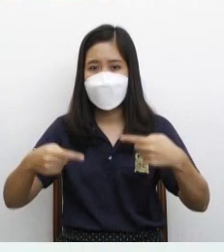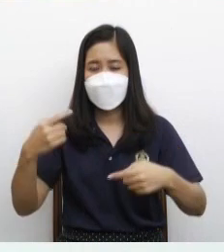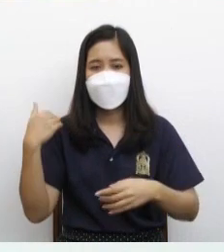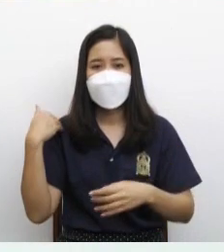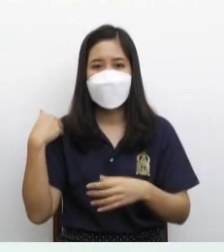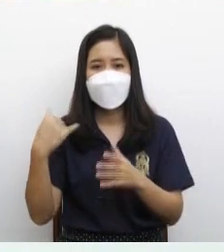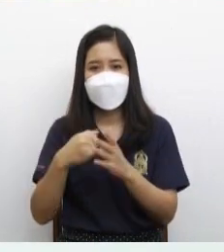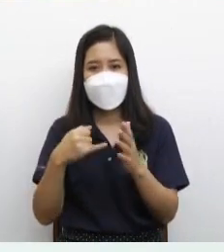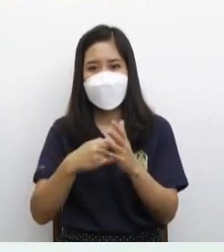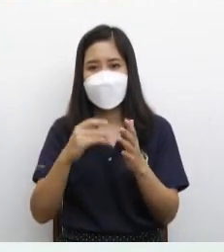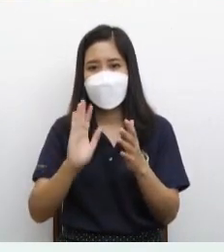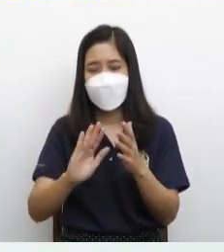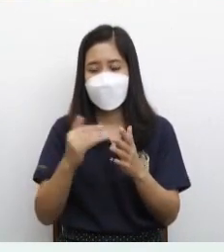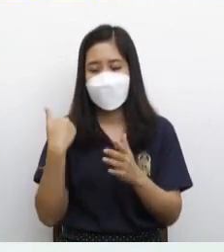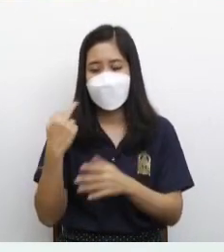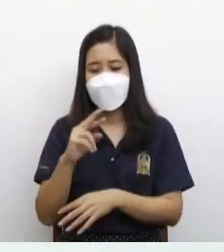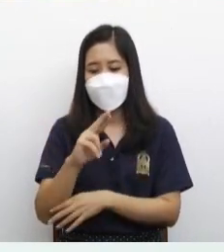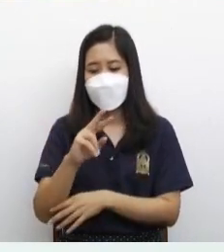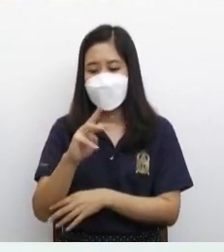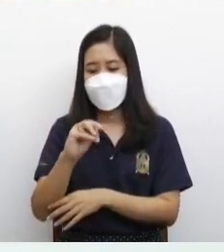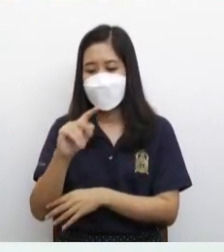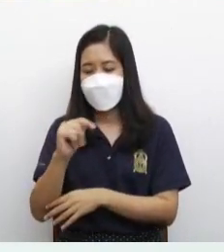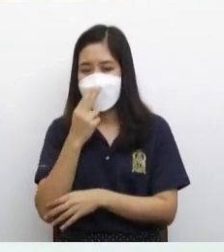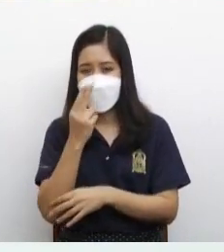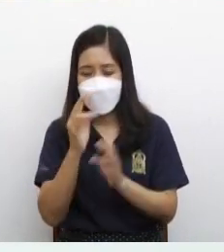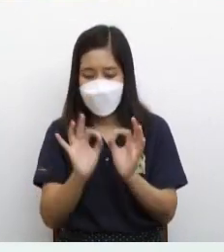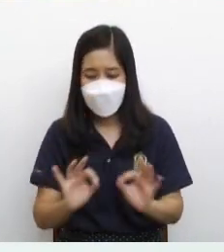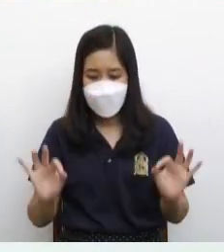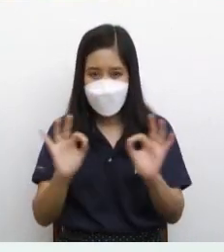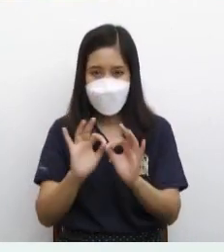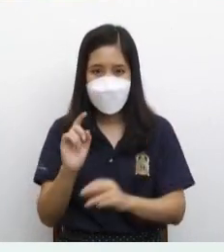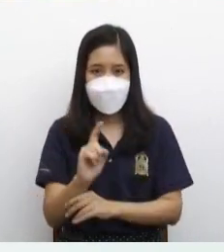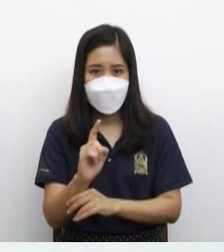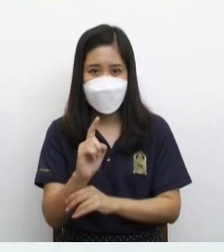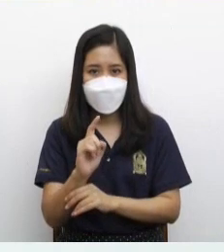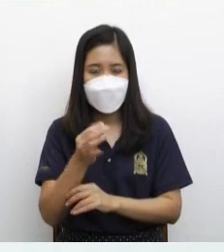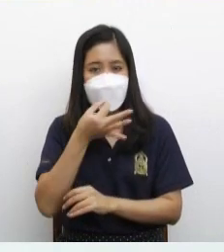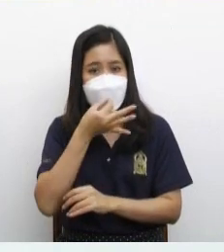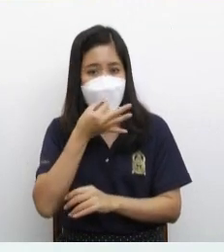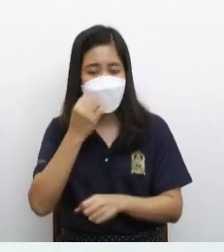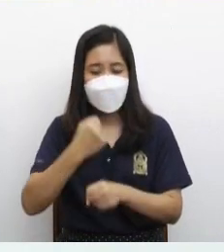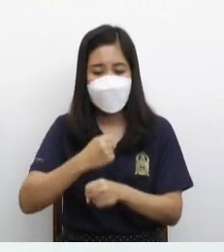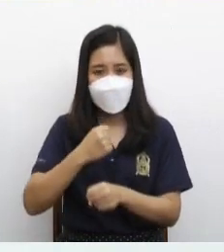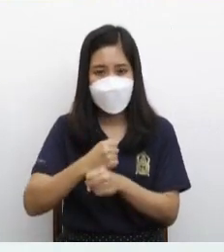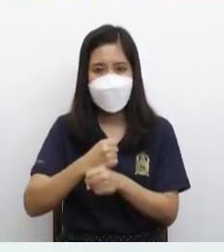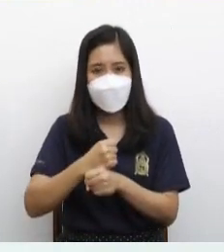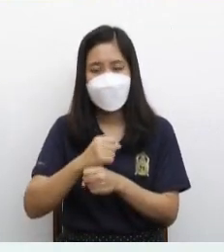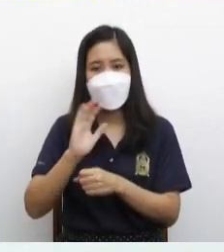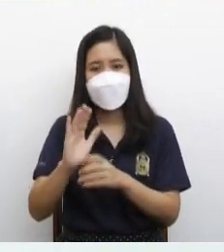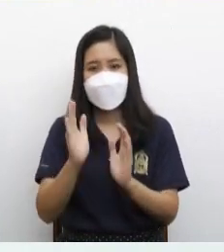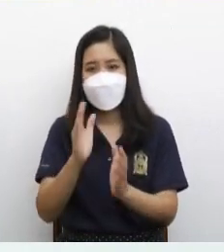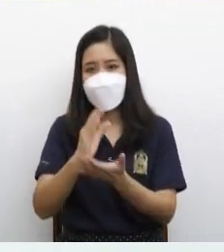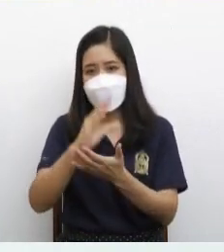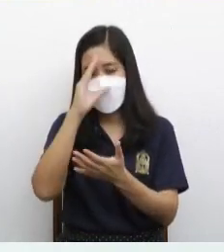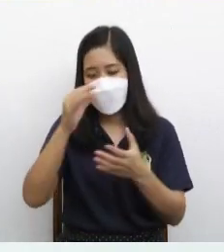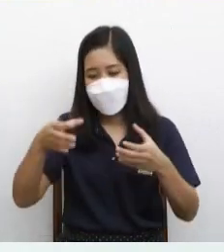ลงพื้นที่ข่าวนี้ทั้งน้ำมนต์ตรีได้ให้ความสำคัญในเรื่องของการมีอาชีพการมีงานทำของนักเรียนกลุ่มด้อย